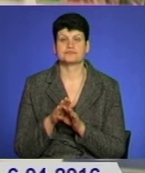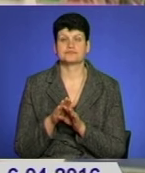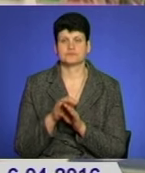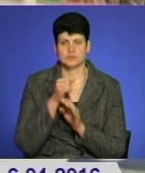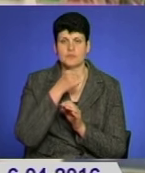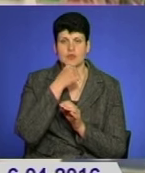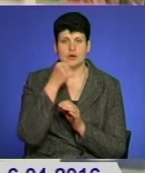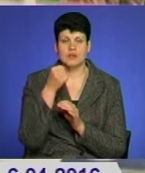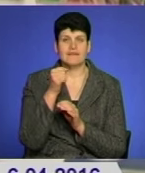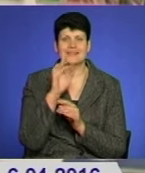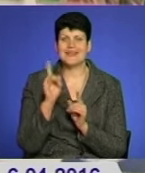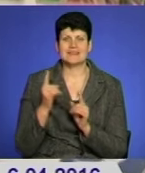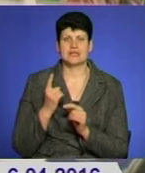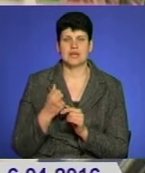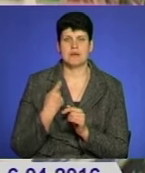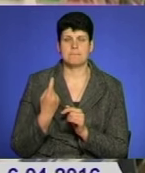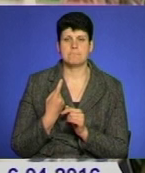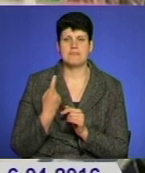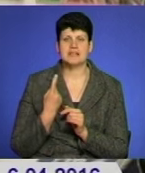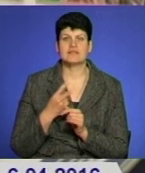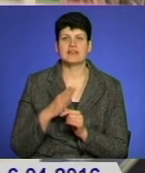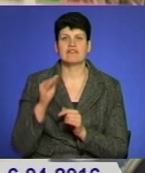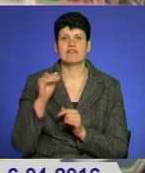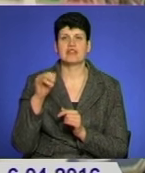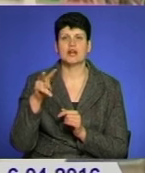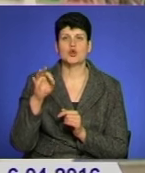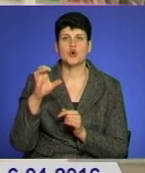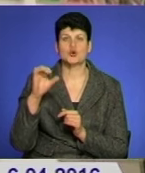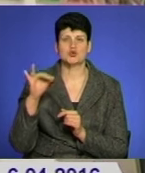Але він не тільки майстер, він філософ, він не просто малює,